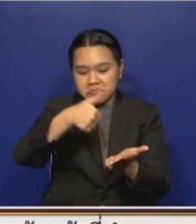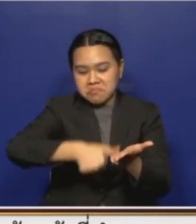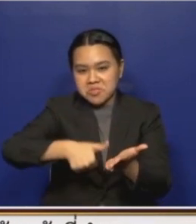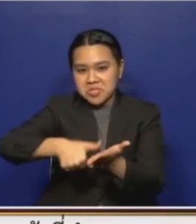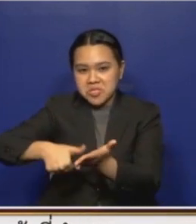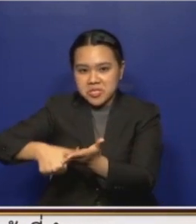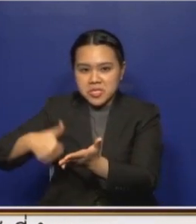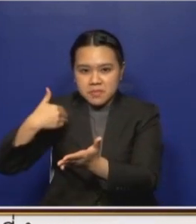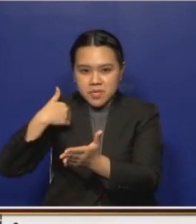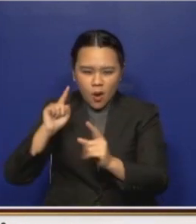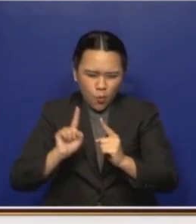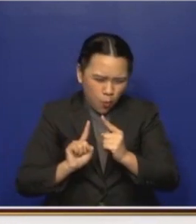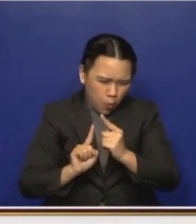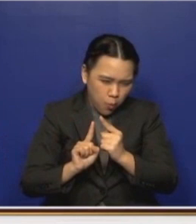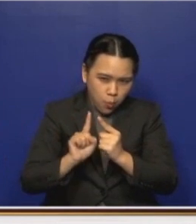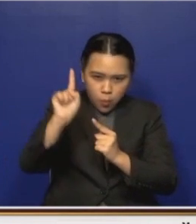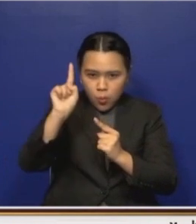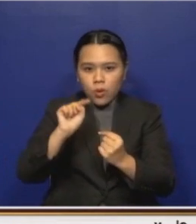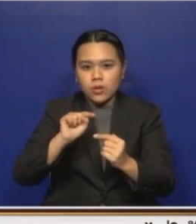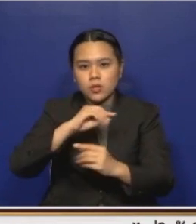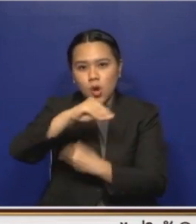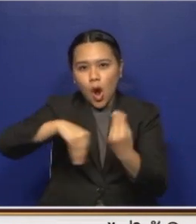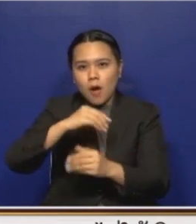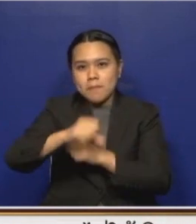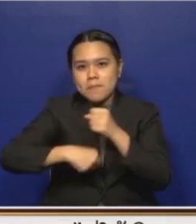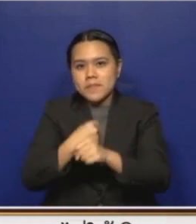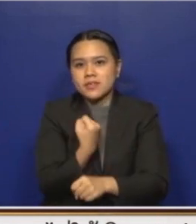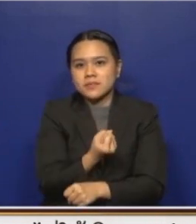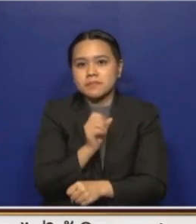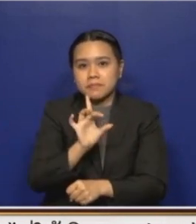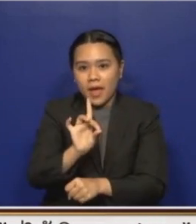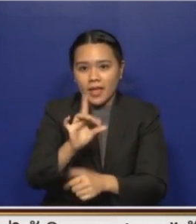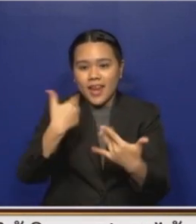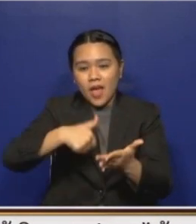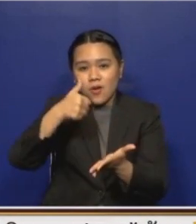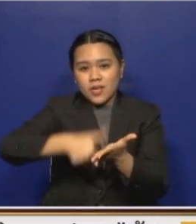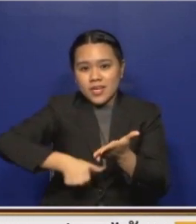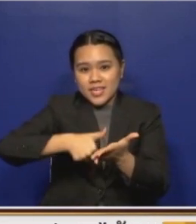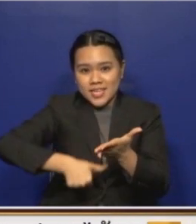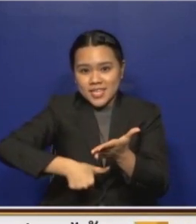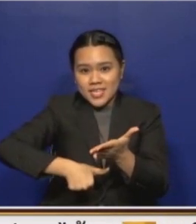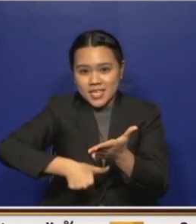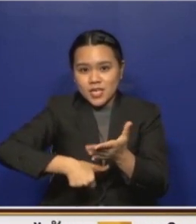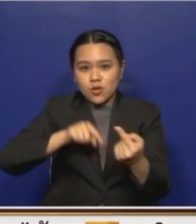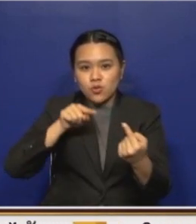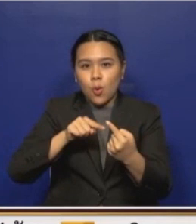ม2564ฮะจะจ่อทะลุ 90% ของ GDP ท่านว่าเราไม่พังกันเหร